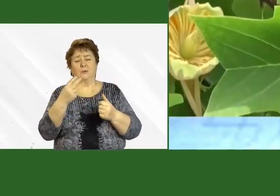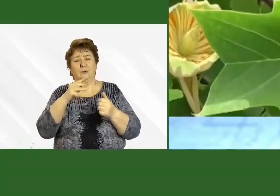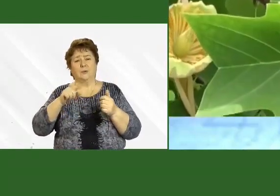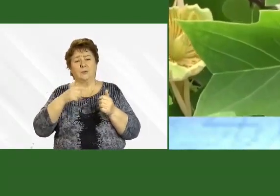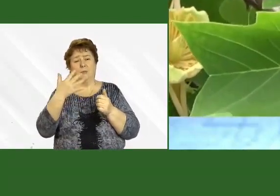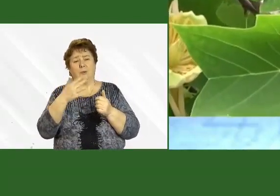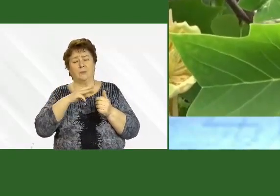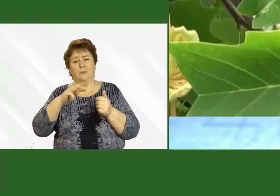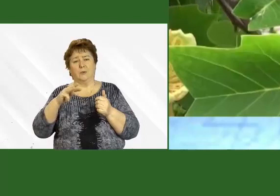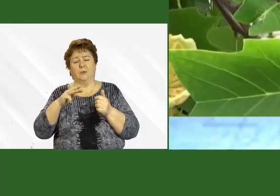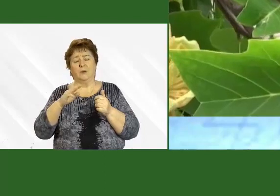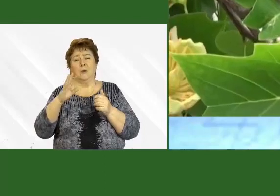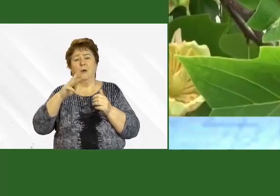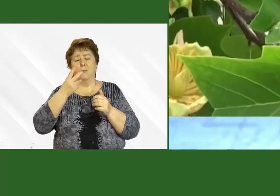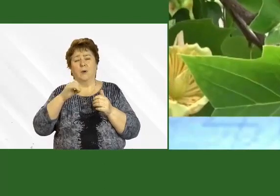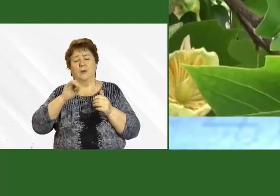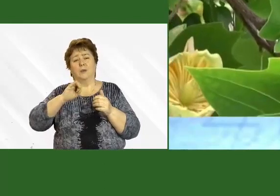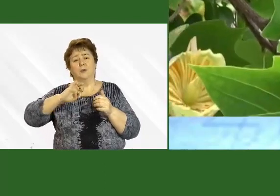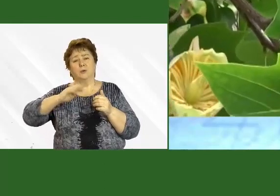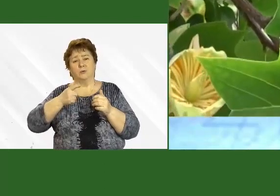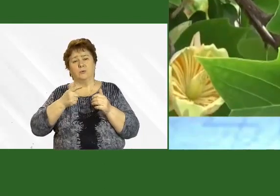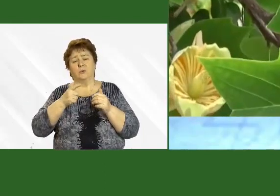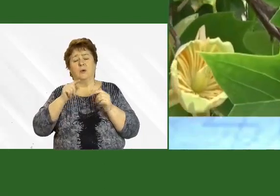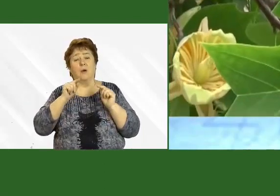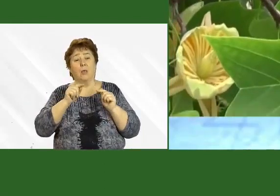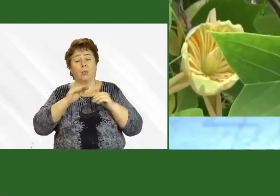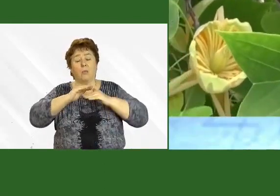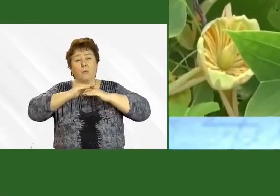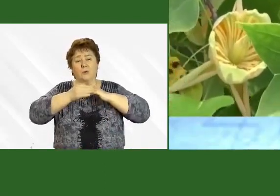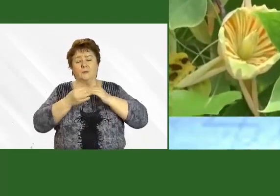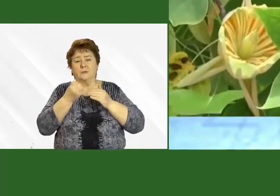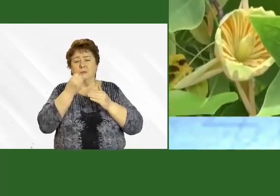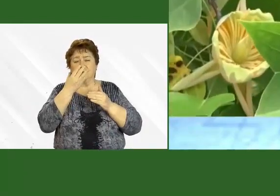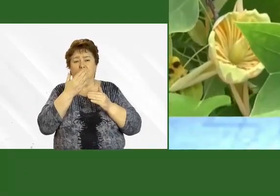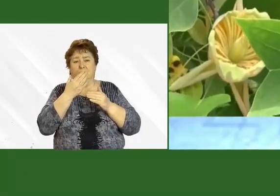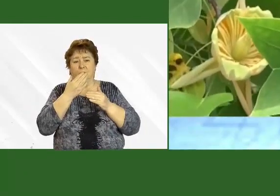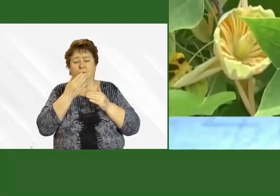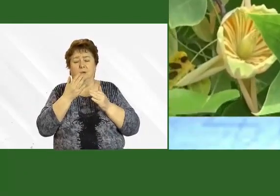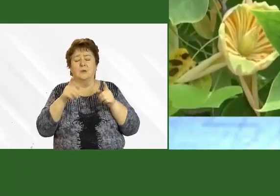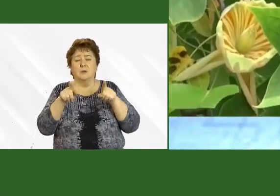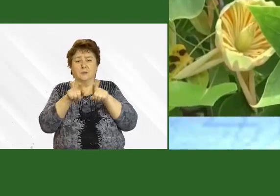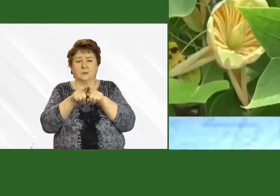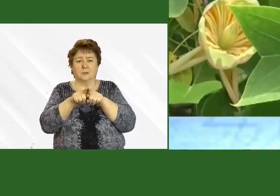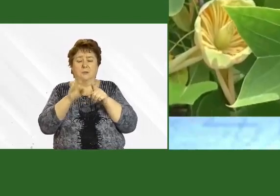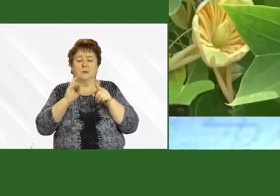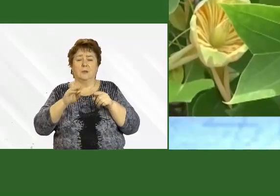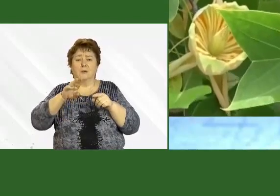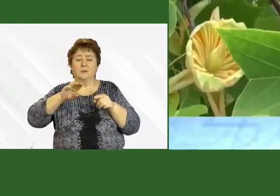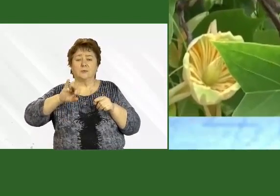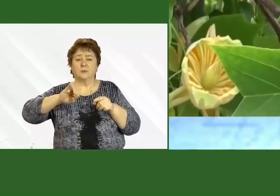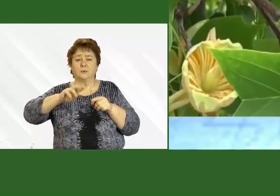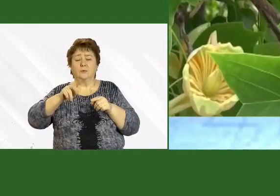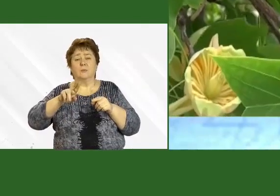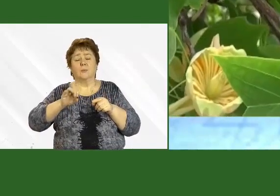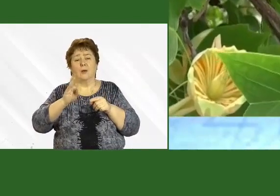метра в мае-июне она покрывается цветами похожими на тюльпаны